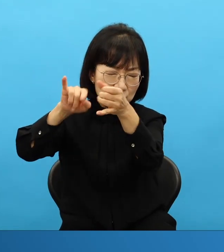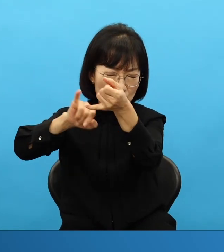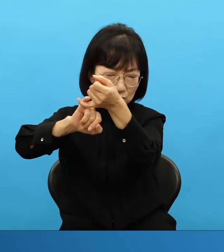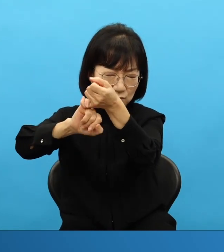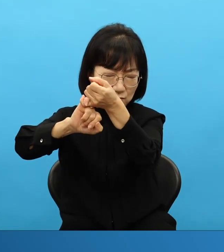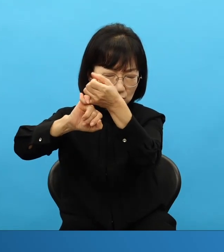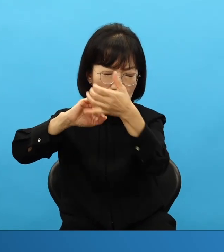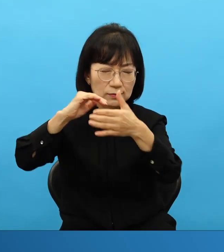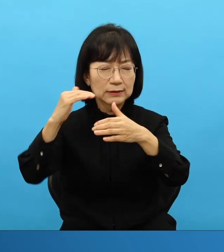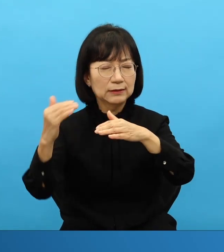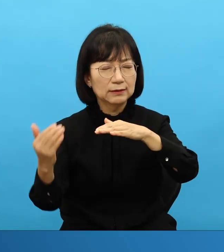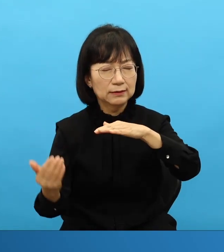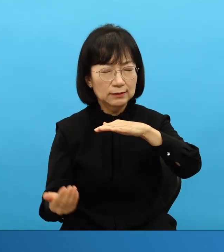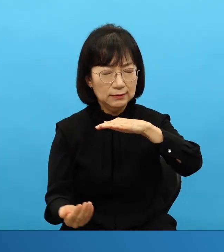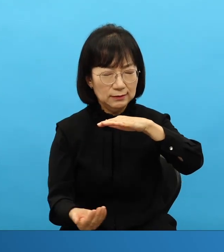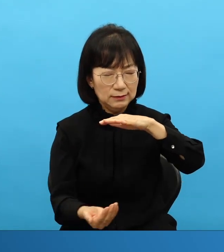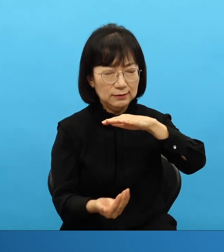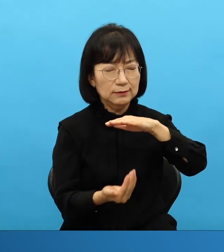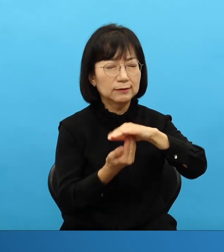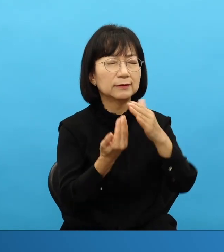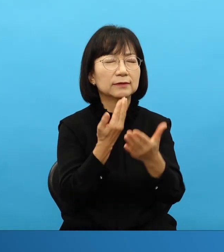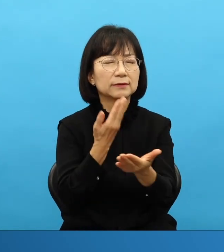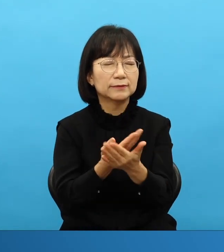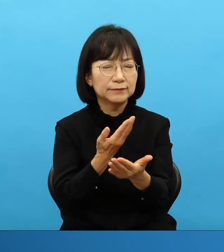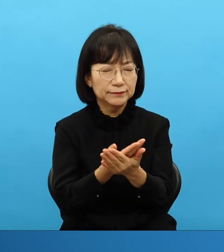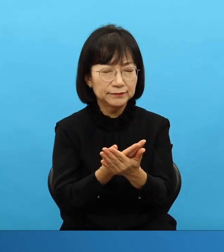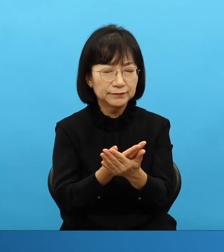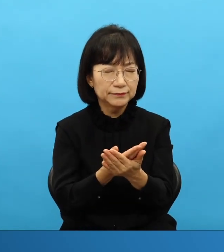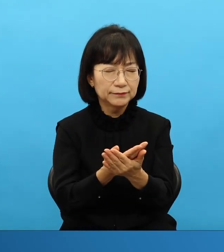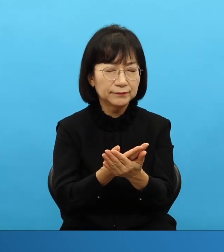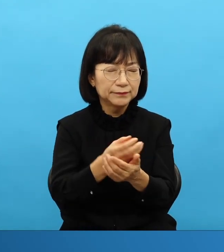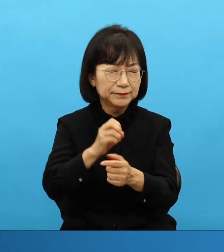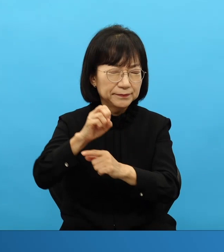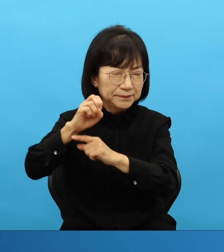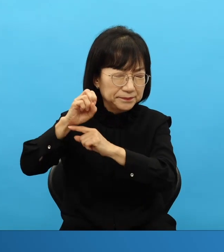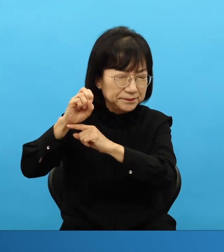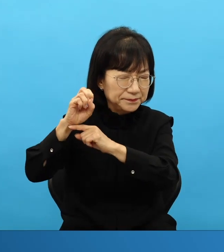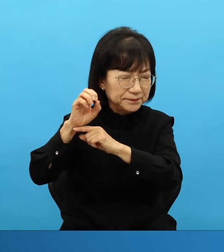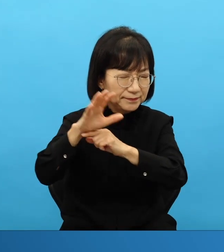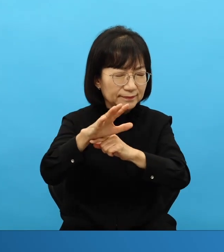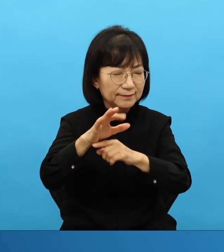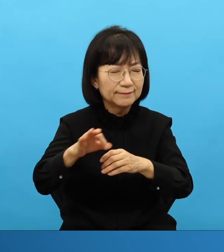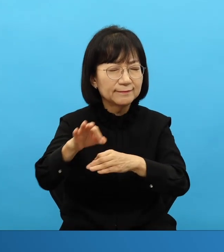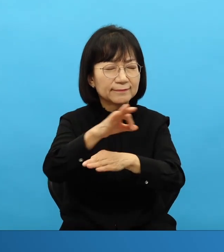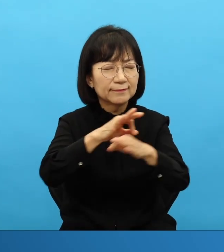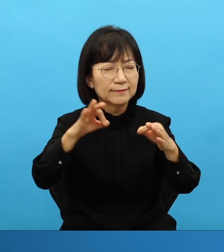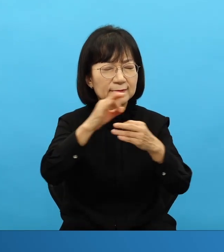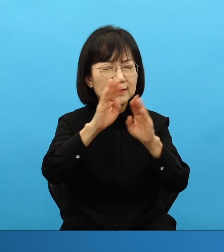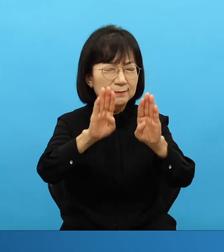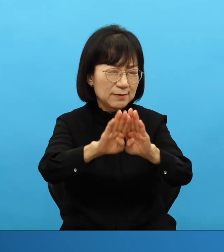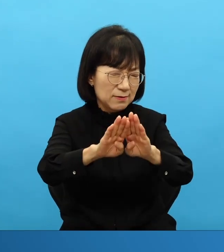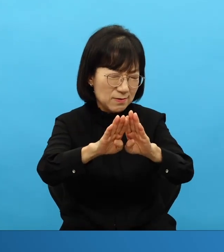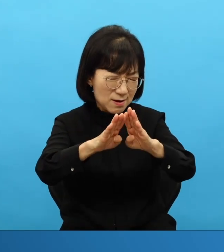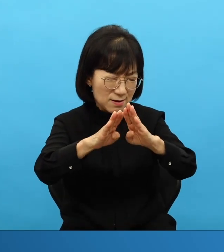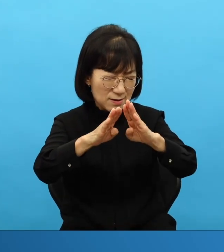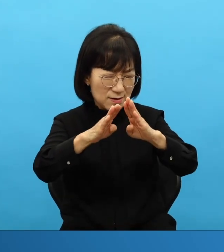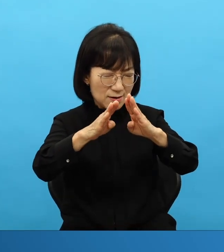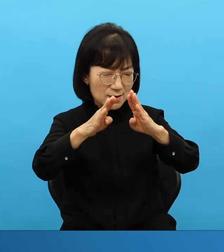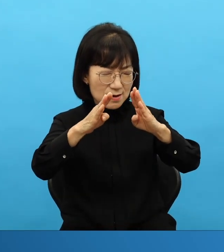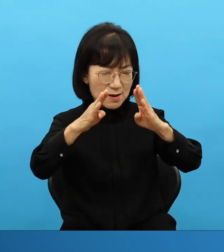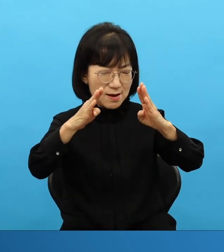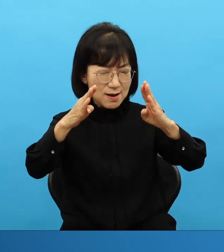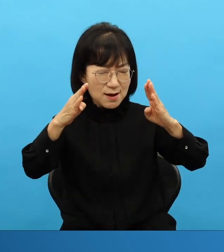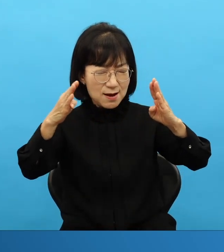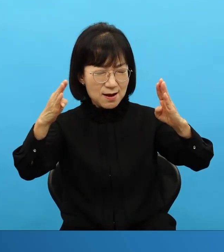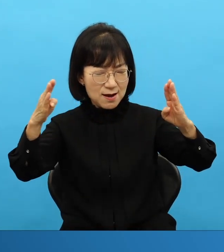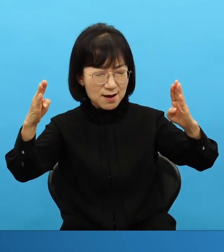주옵소서. 神呐，您的绝对目标必定会成就。 빛의 경제의 문들을 하나님 활짝 열어 주옵소서. 神呐，